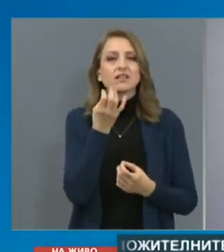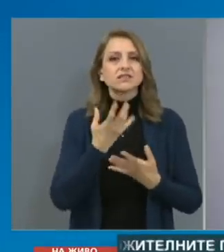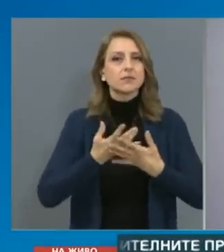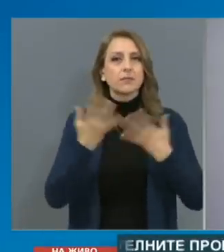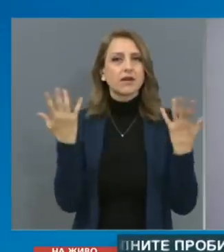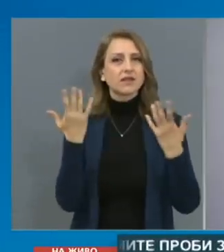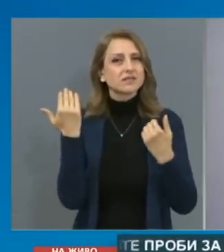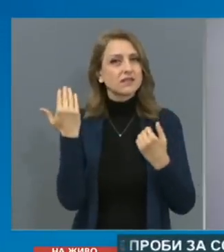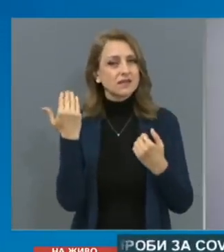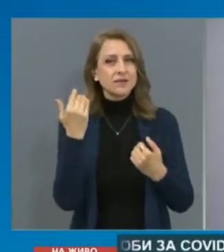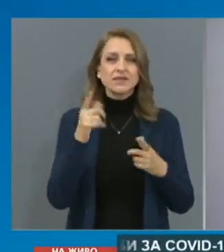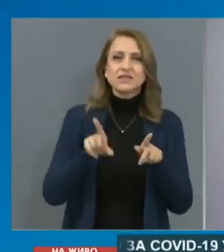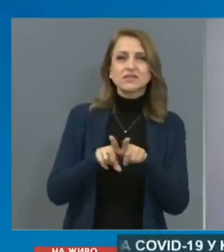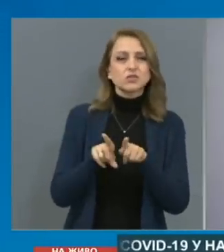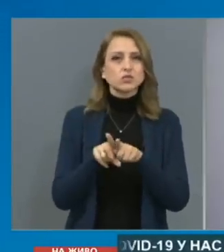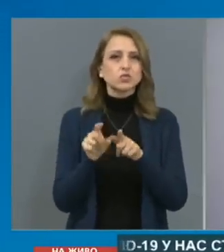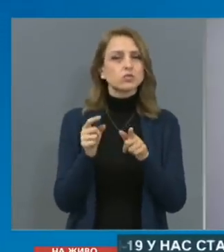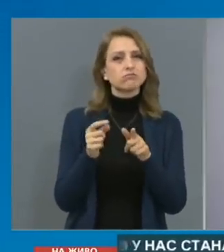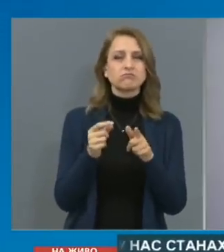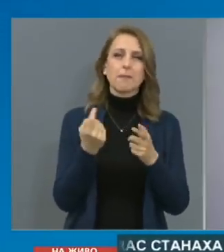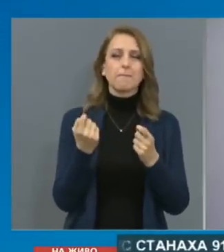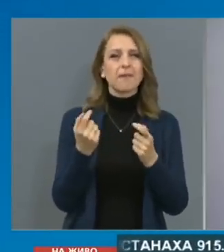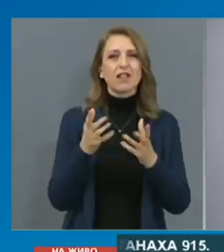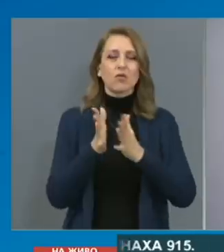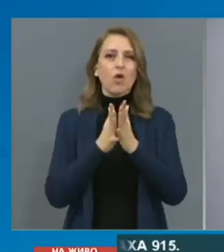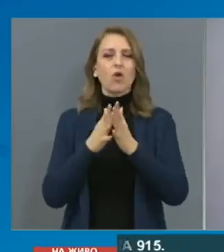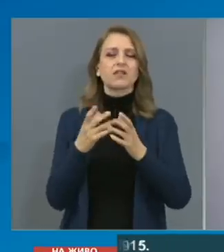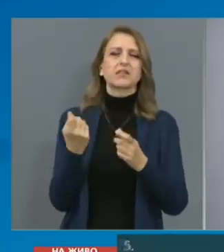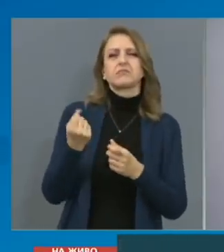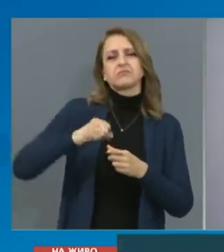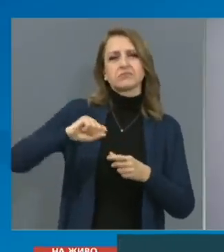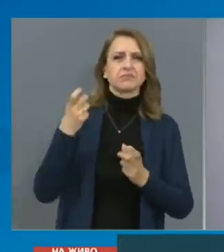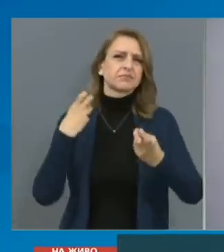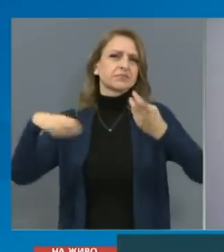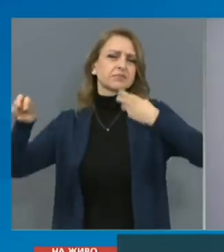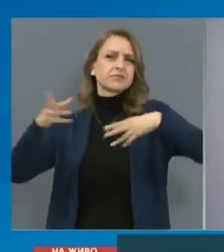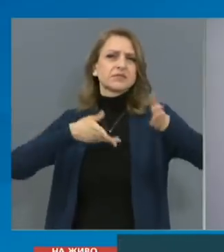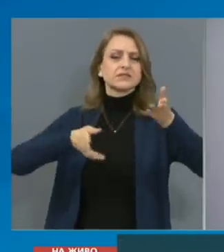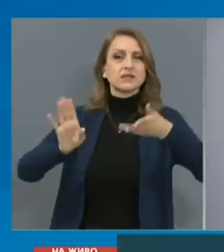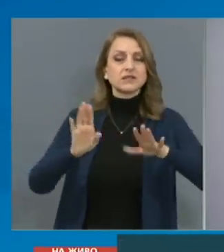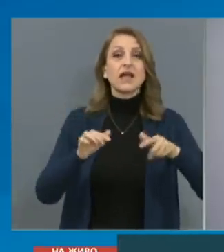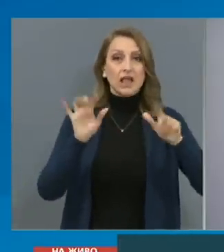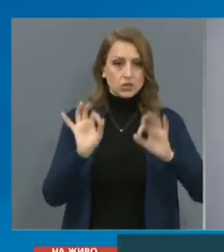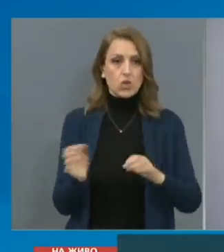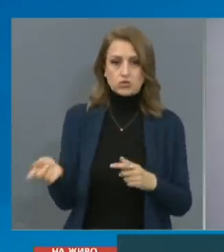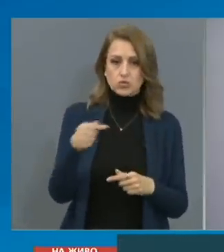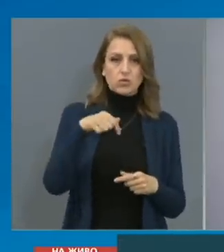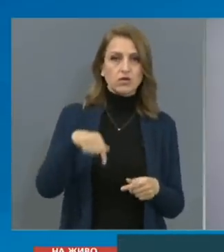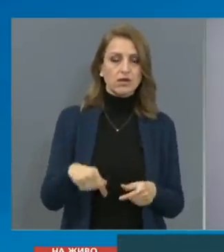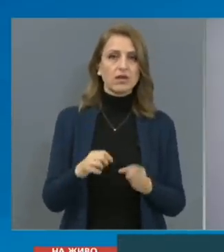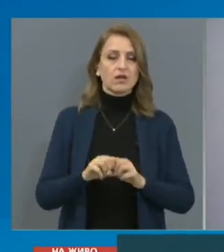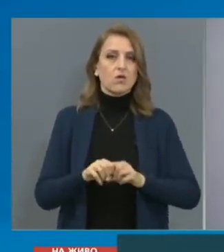също имаше така доста охлабване в поведението на гражданите и това нещо се демонстрира